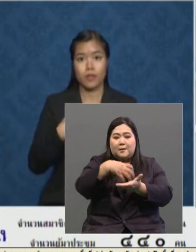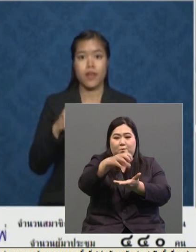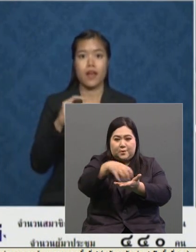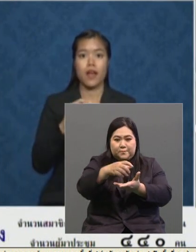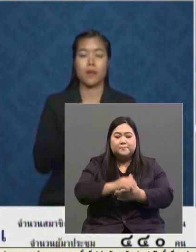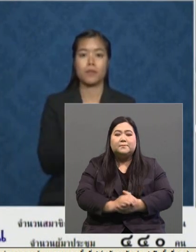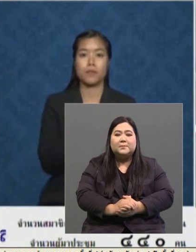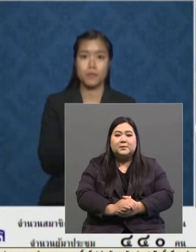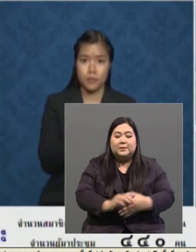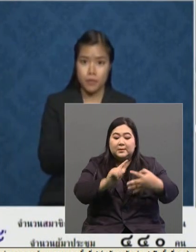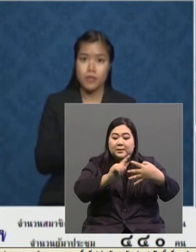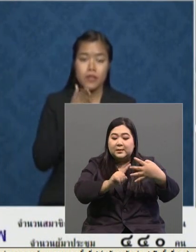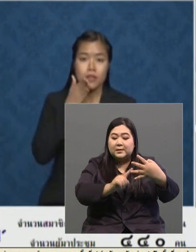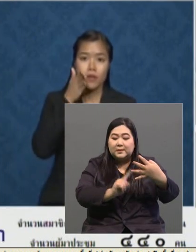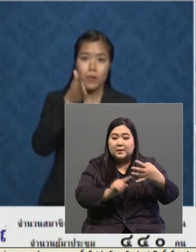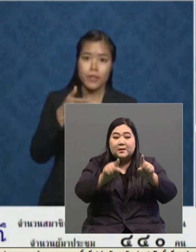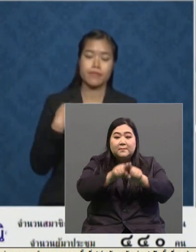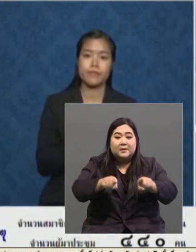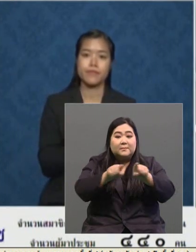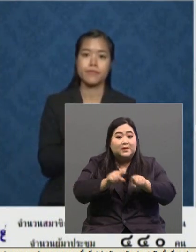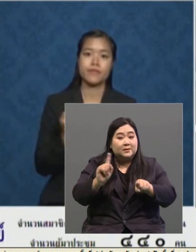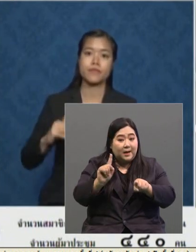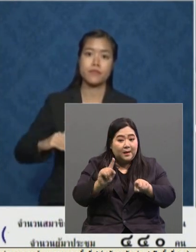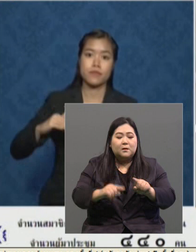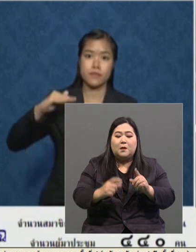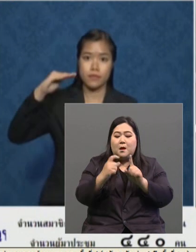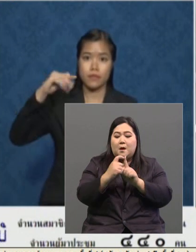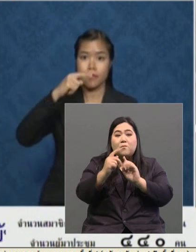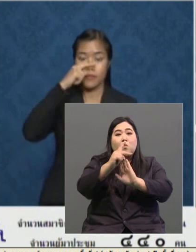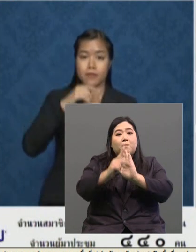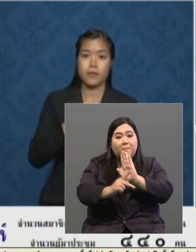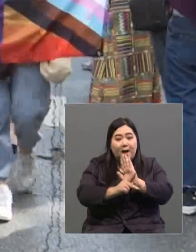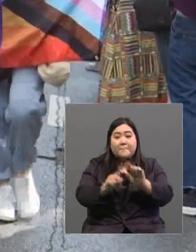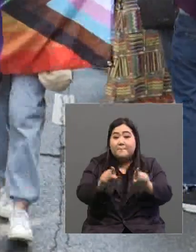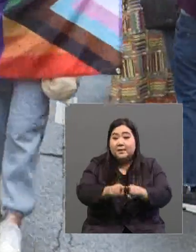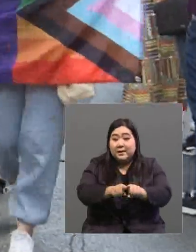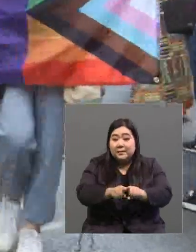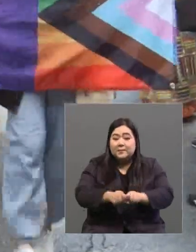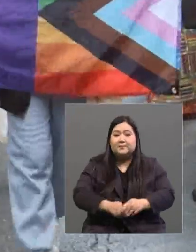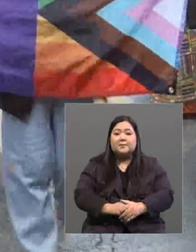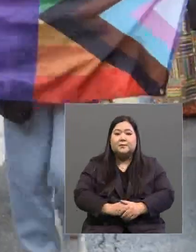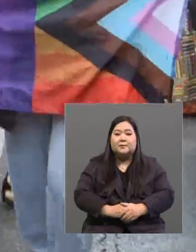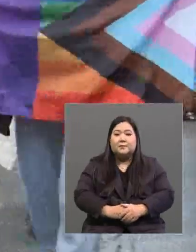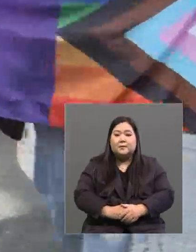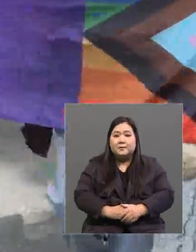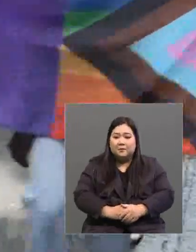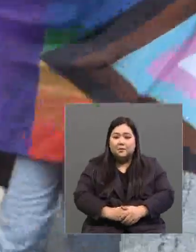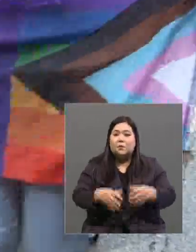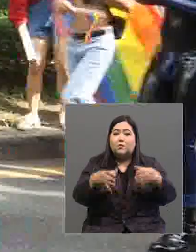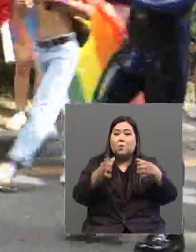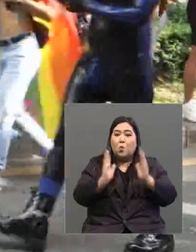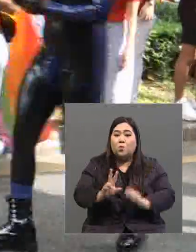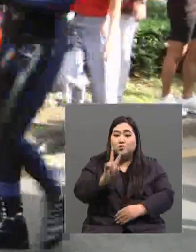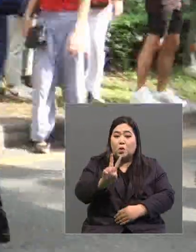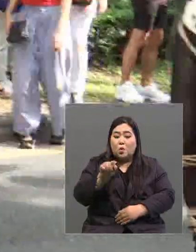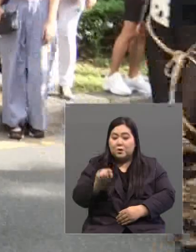คะไปดูในสิ่งที่เหมือนกันก่อนก็แล้วกันคือคำที่ระบุในกฎหมายมีหลักการเดียวกันก็คือว่าการสมรสระหว่างบุคคล 2